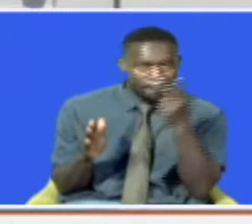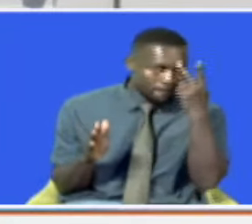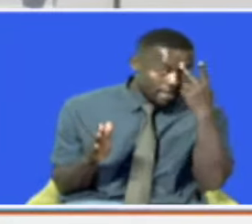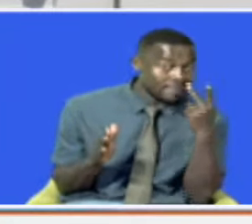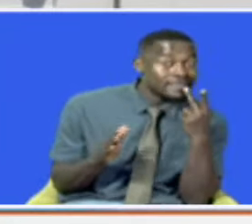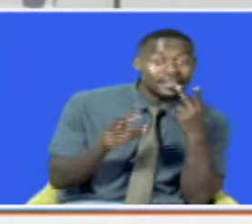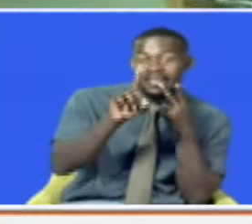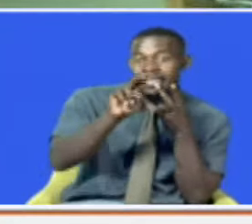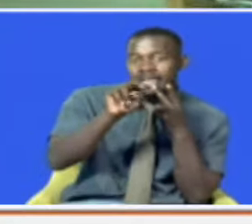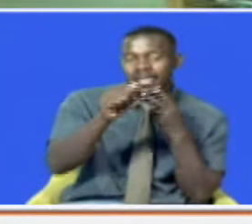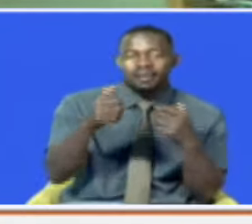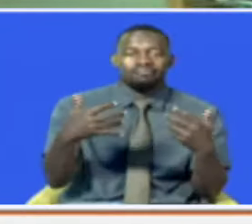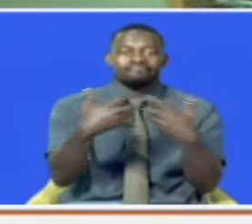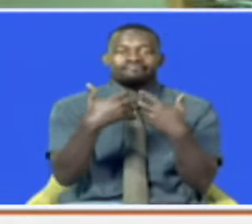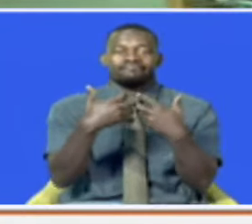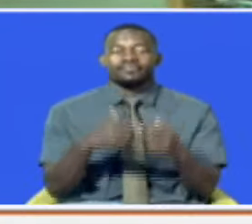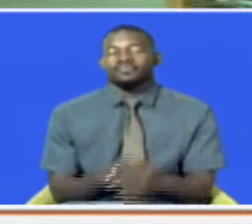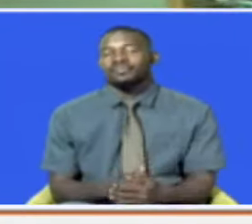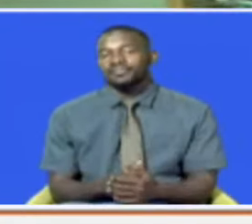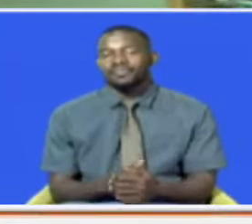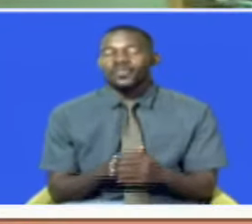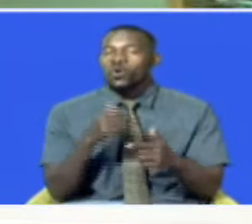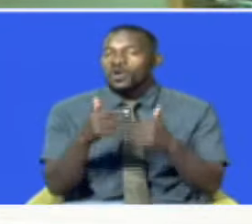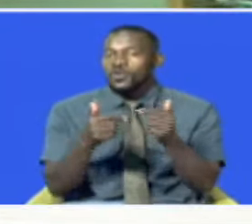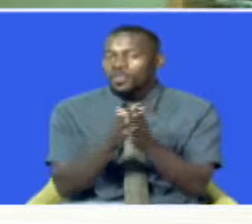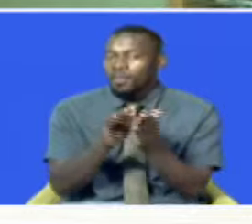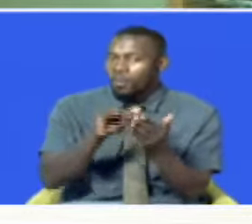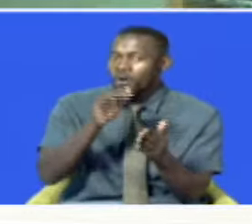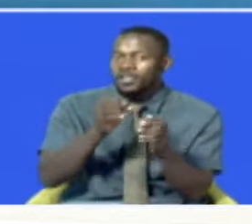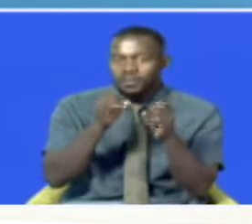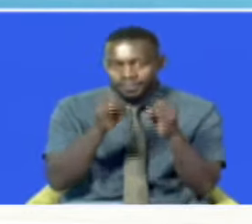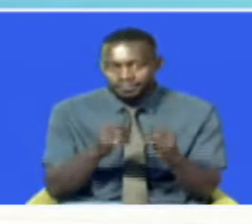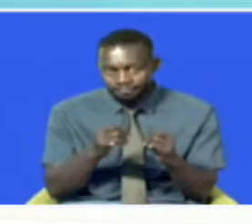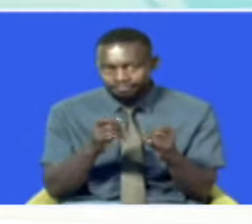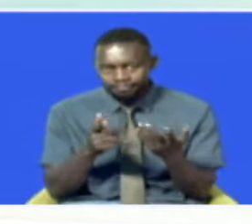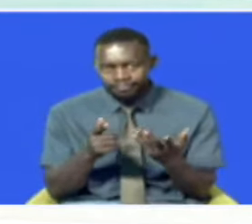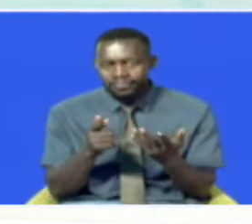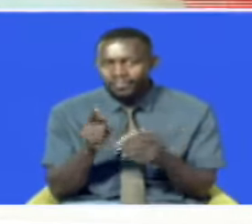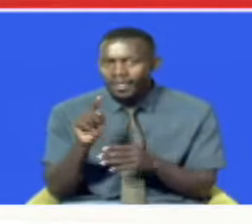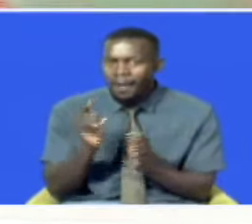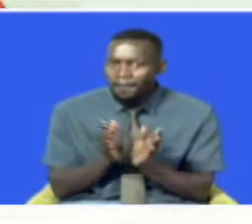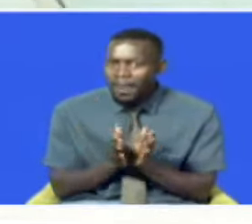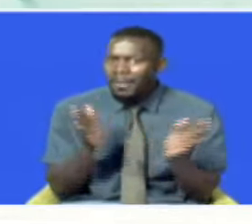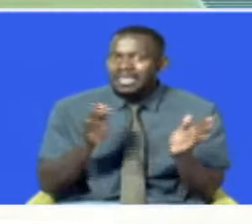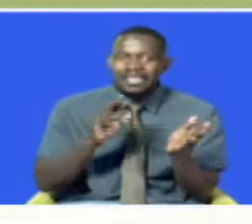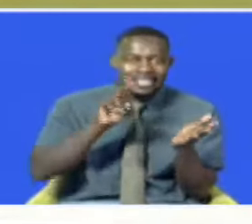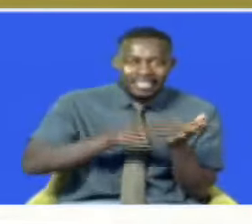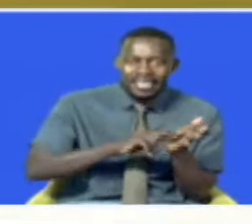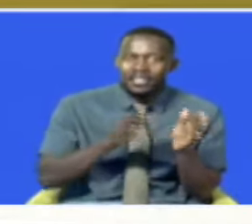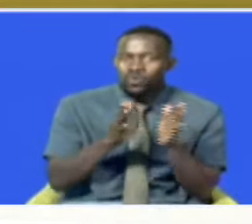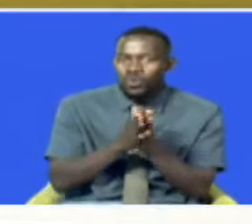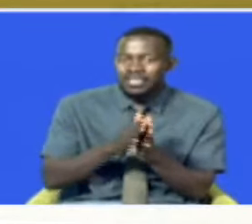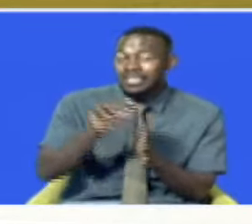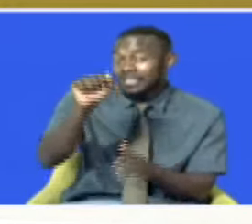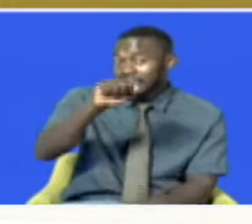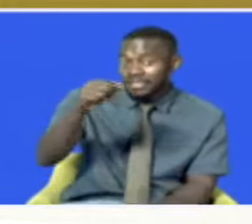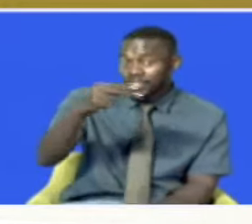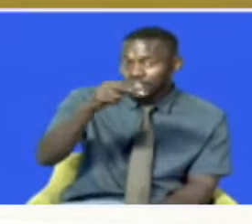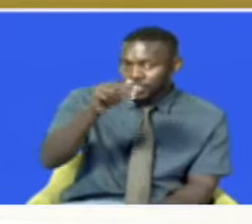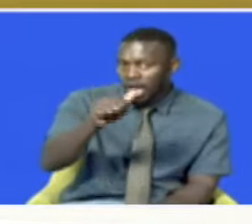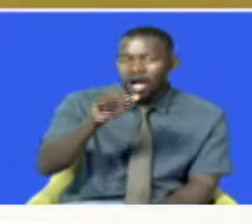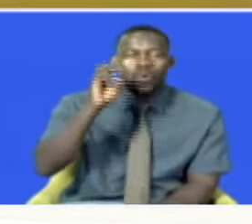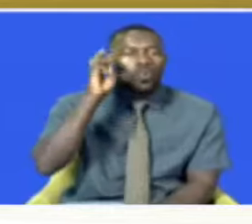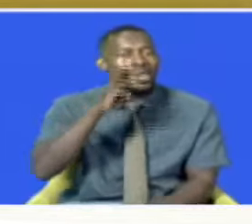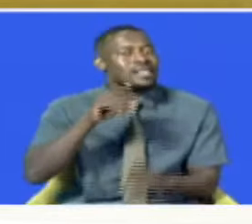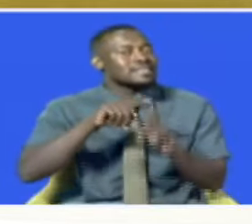them. Na tukisonga mbele, wa Kenya waliojisajili na mamlaka ya afya ya jamii yani SHA wataanza